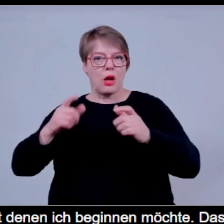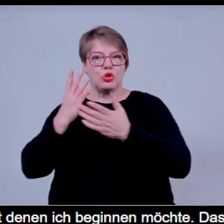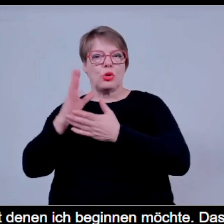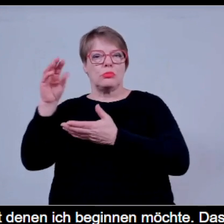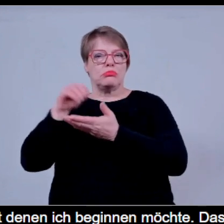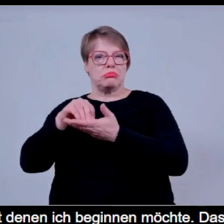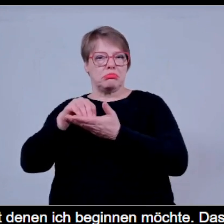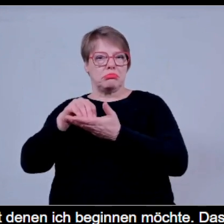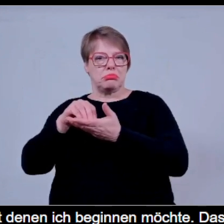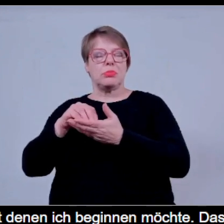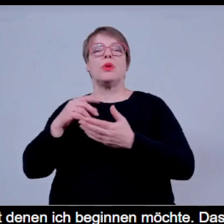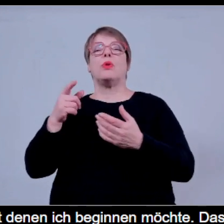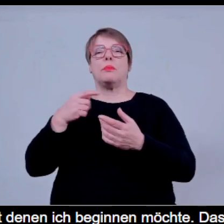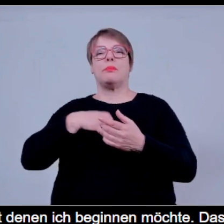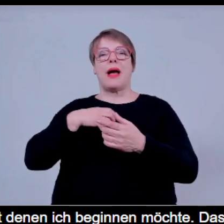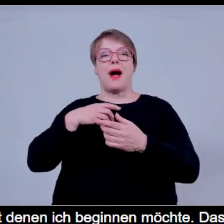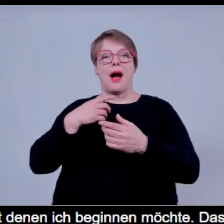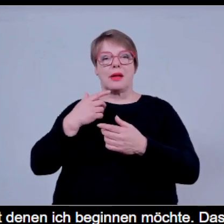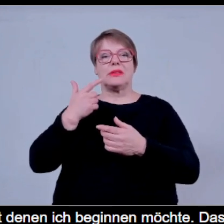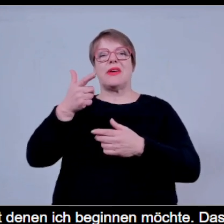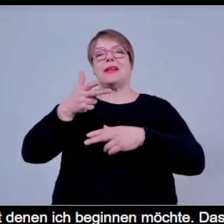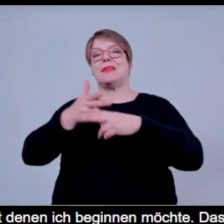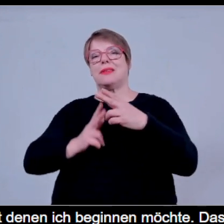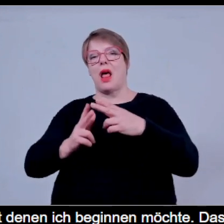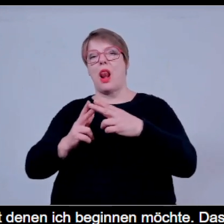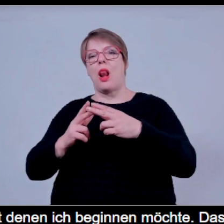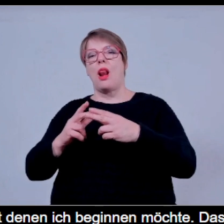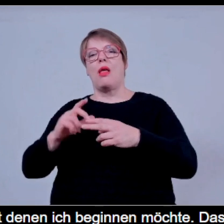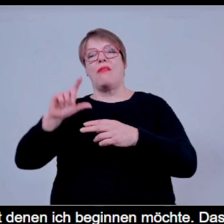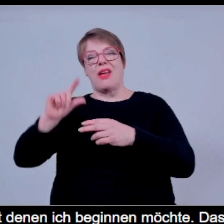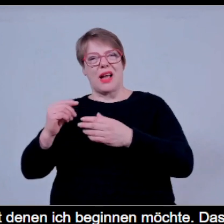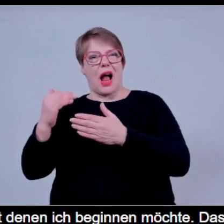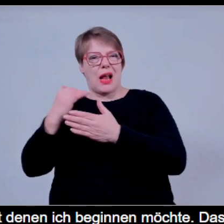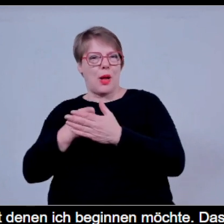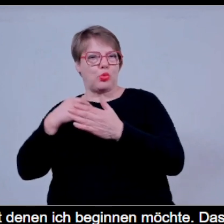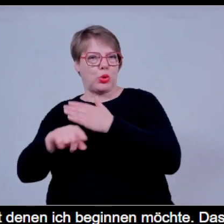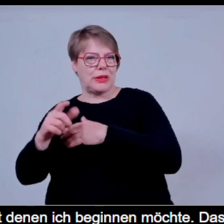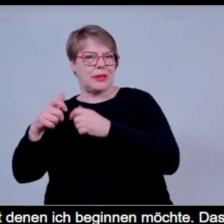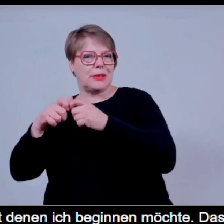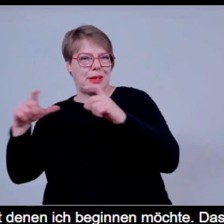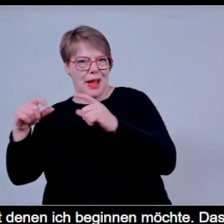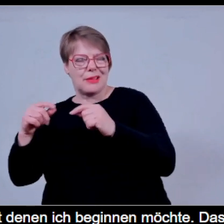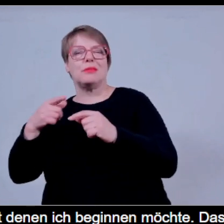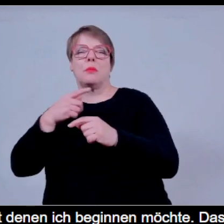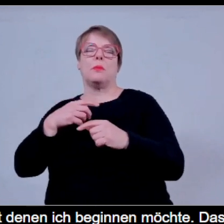Aufgabenträgern eine Verlängerung des Tickets bis 31. Juli 2025 anbieten. Das